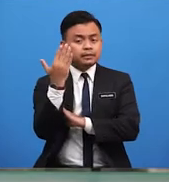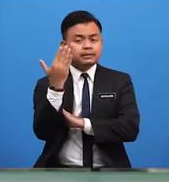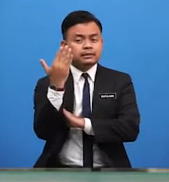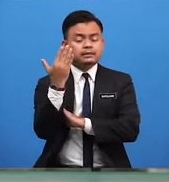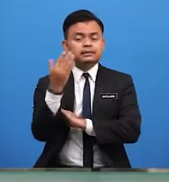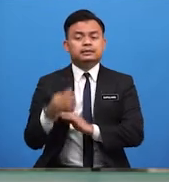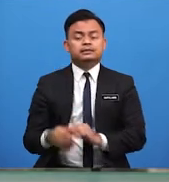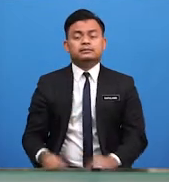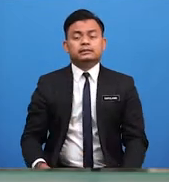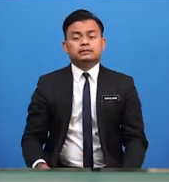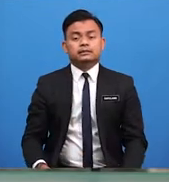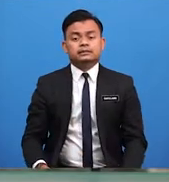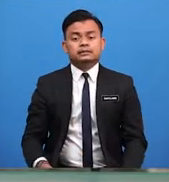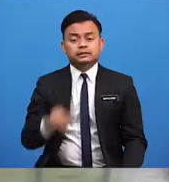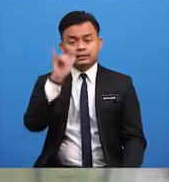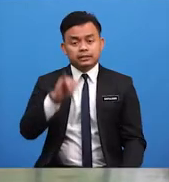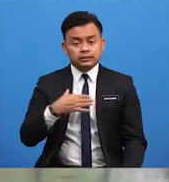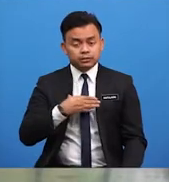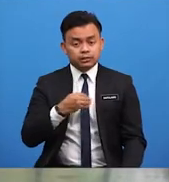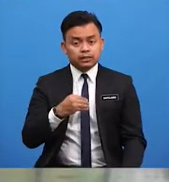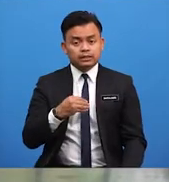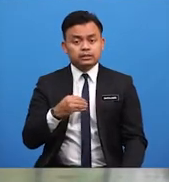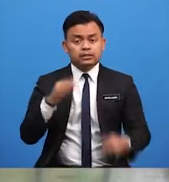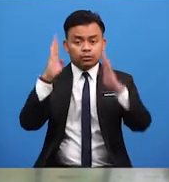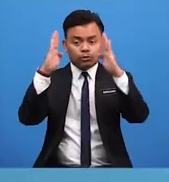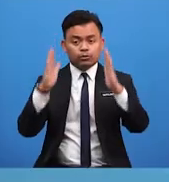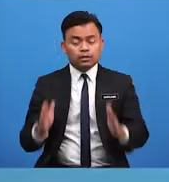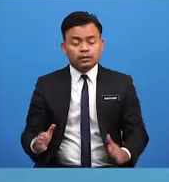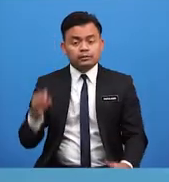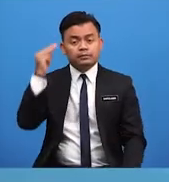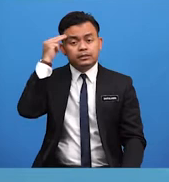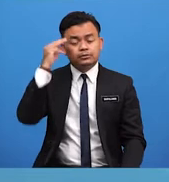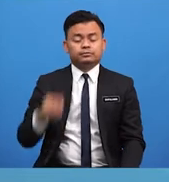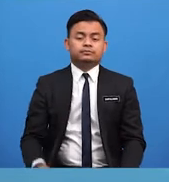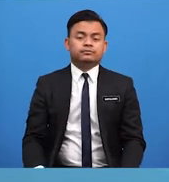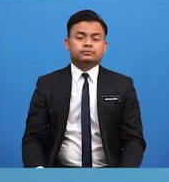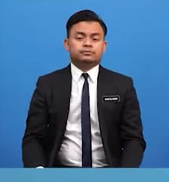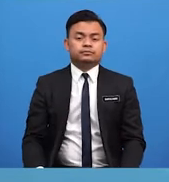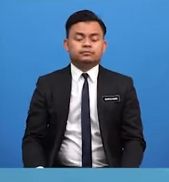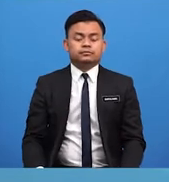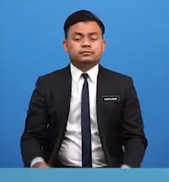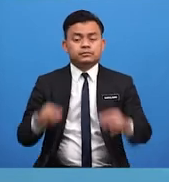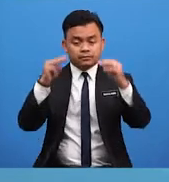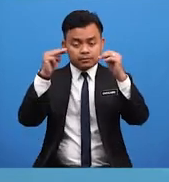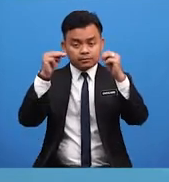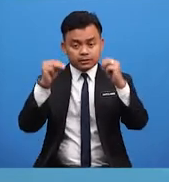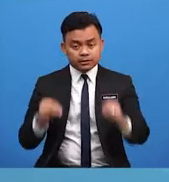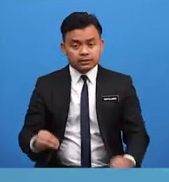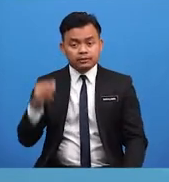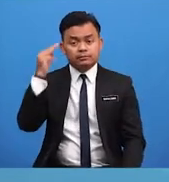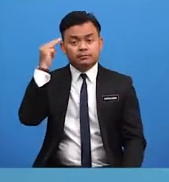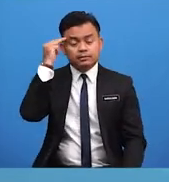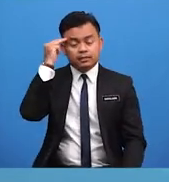selain daripada nasi lemak? Ya, masyarakat Melayu lebih gemar masakan